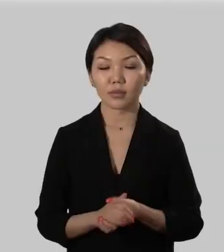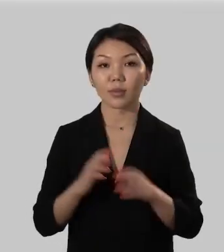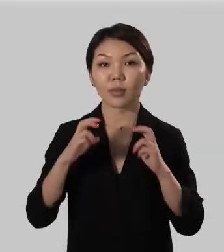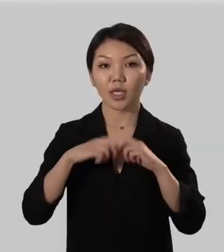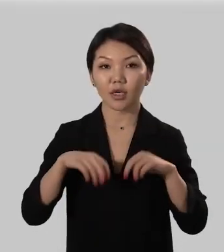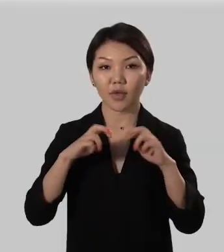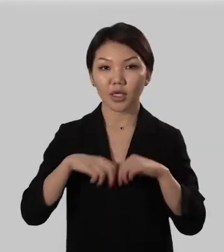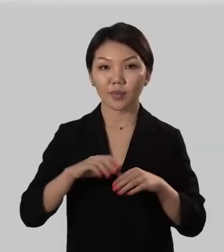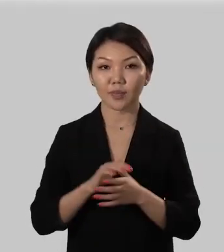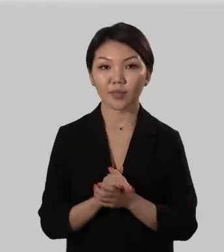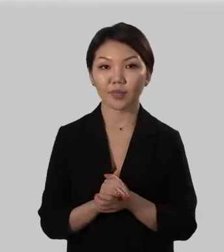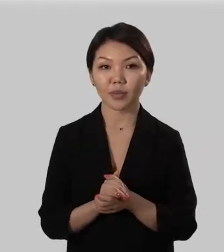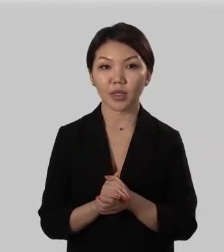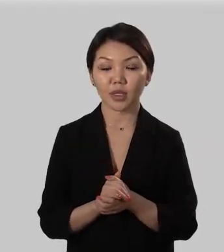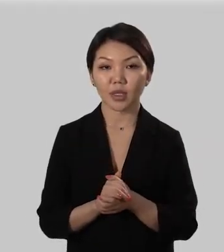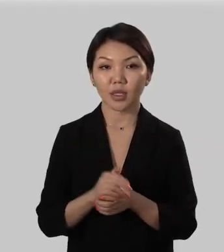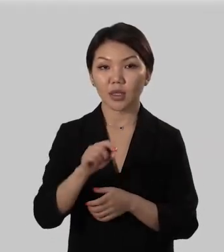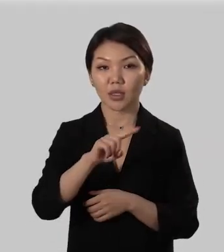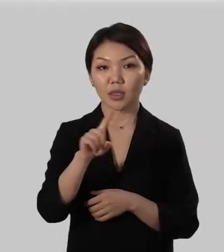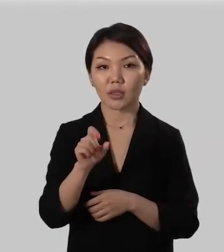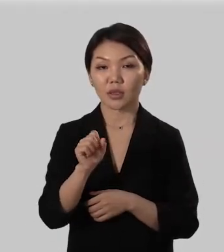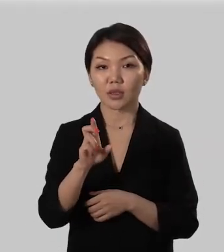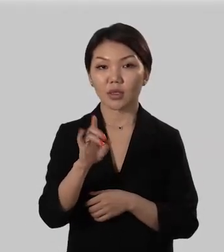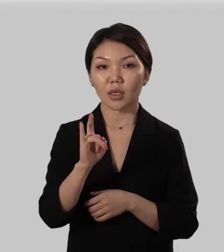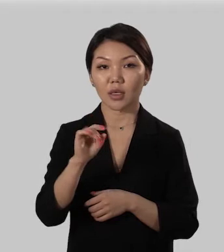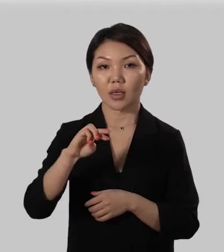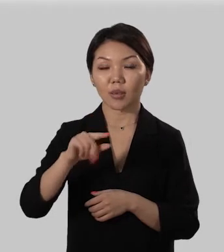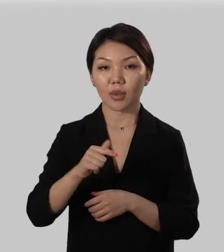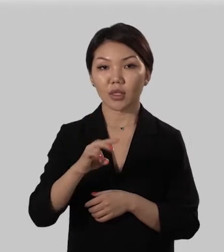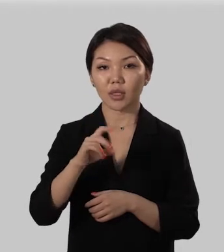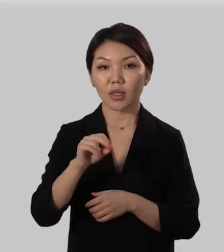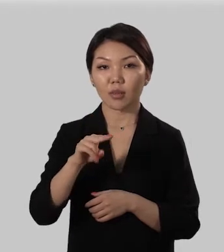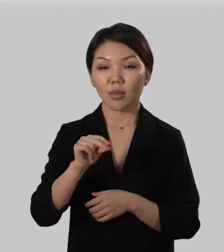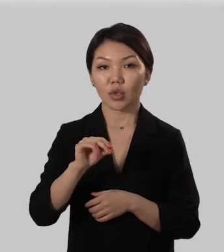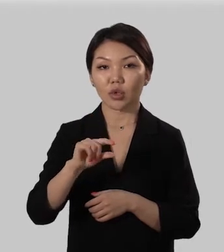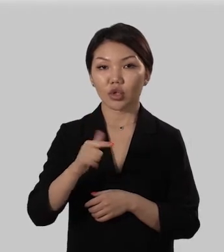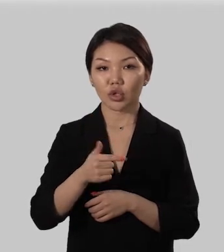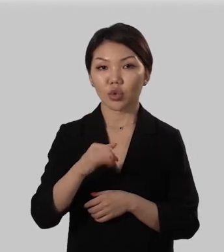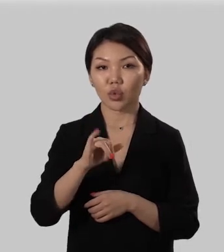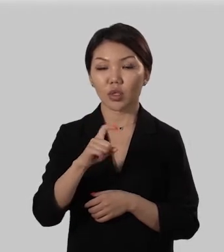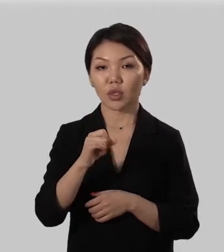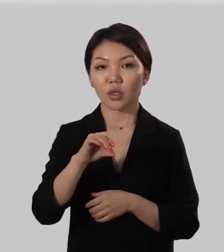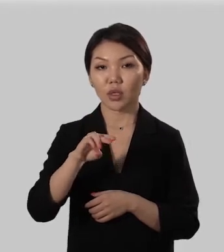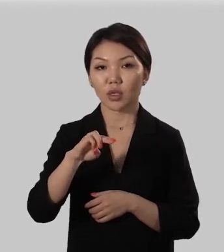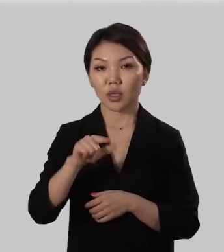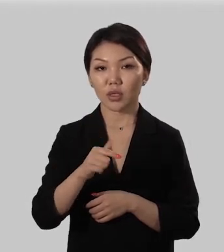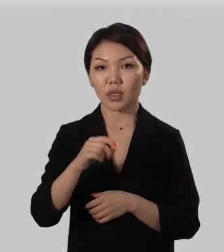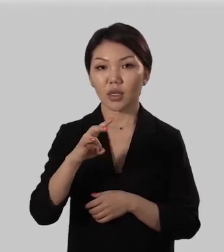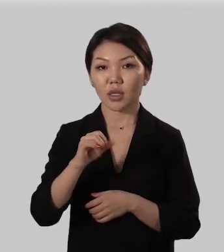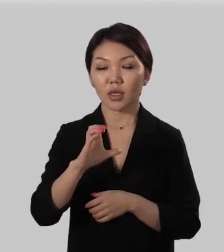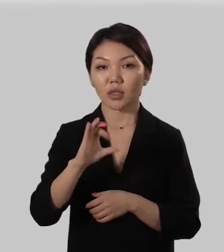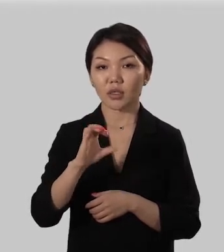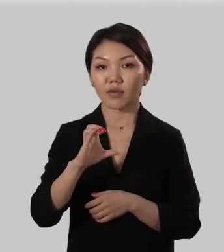проверим забыть напрочь уехать на совсем будем